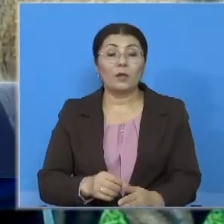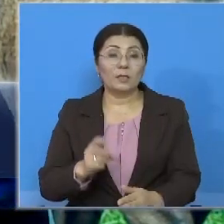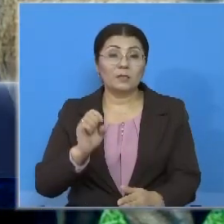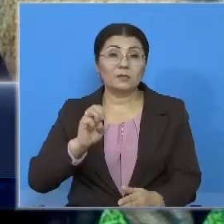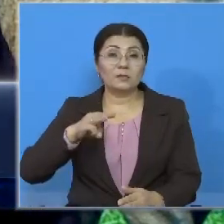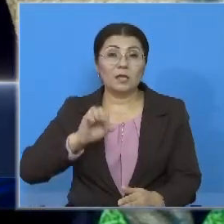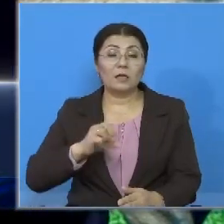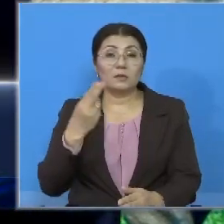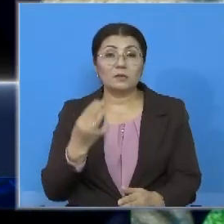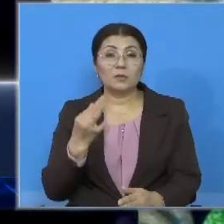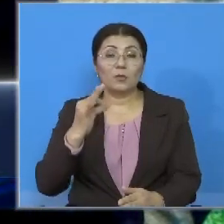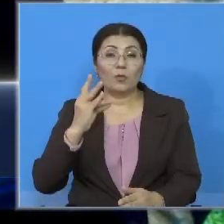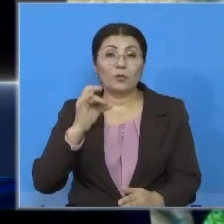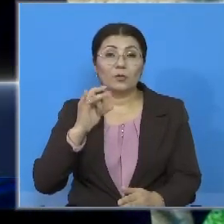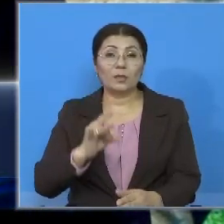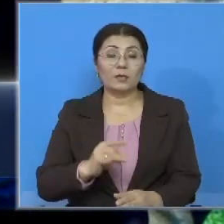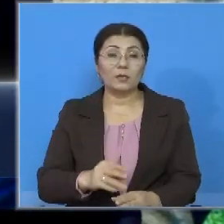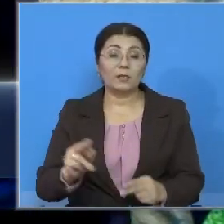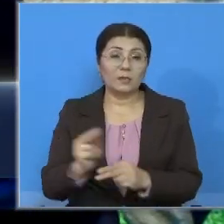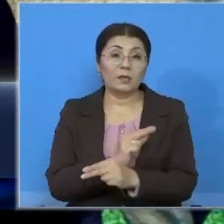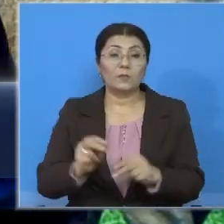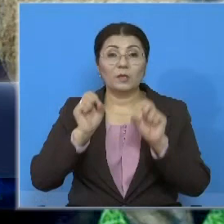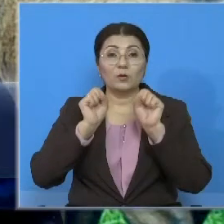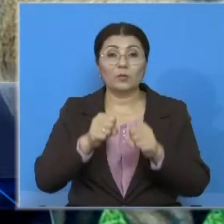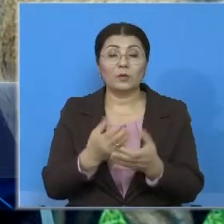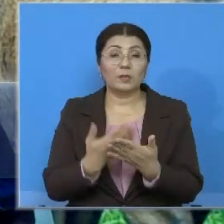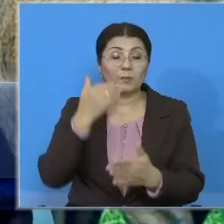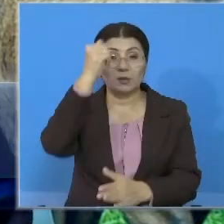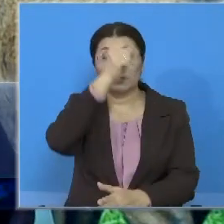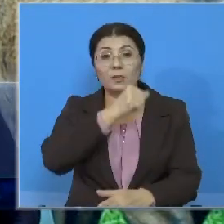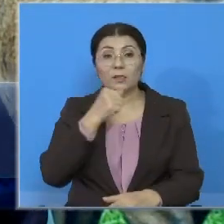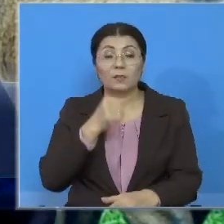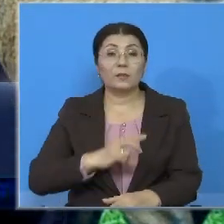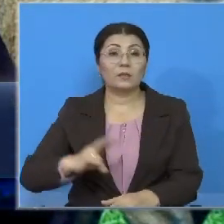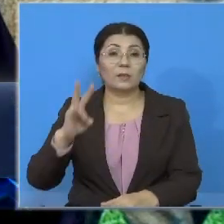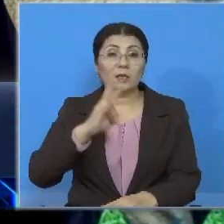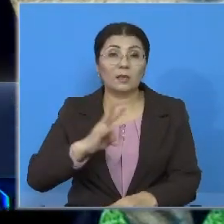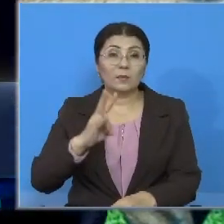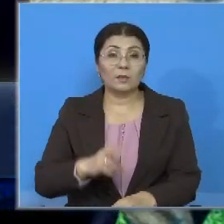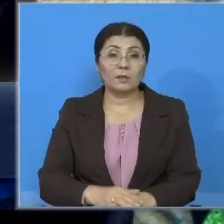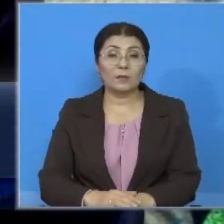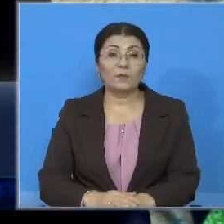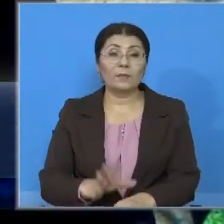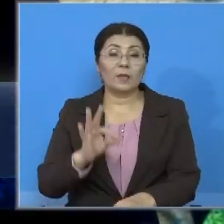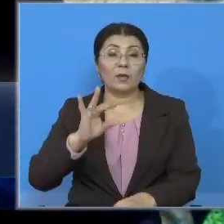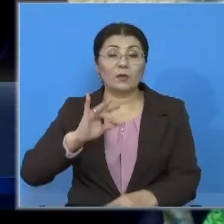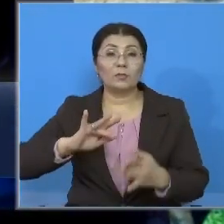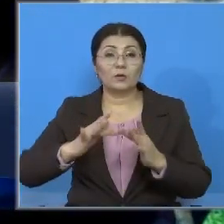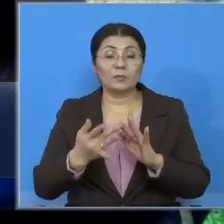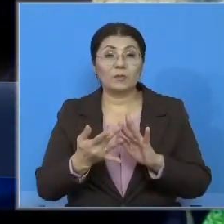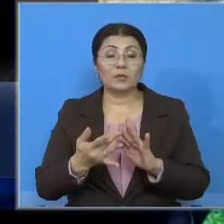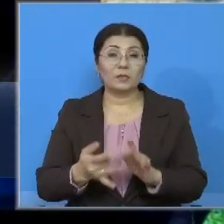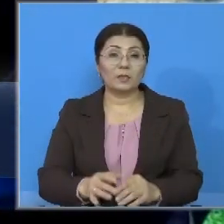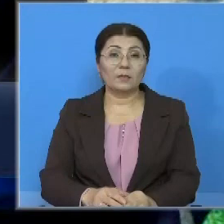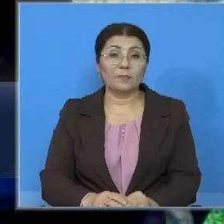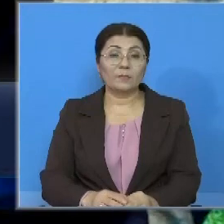болады, сол жерден де ем алып жатыр біраз адам. Енді былтыр деген ноябрь айында соцпорталға кірдік, социальная